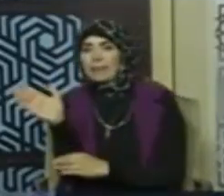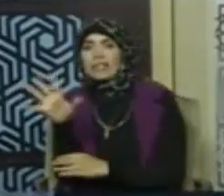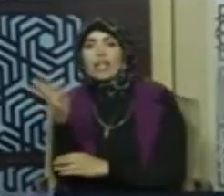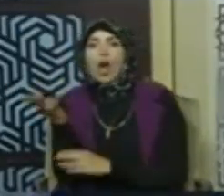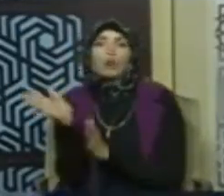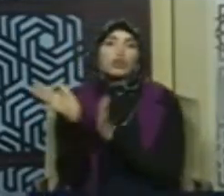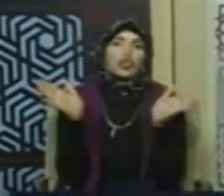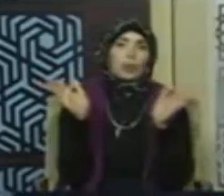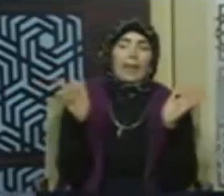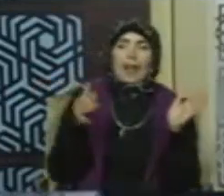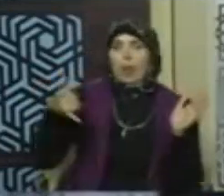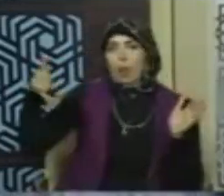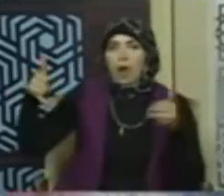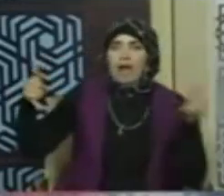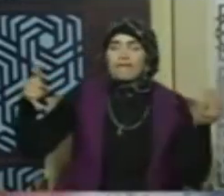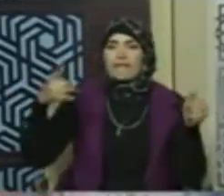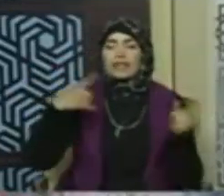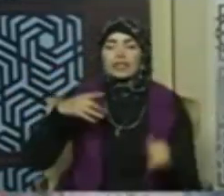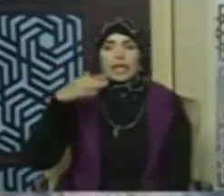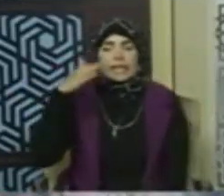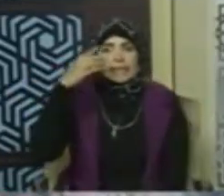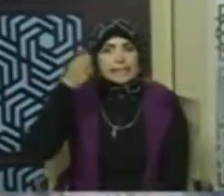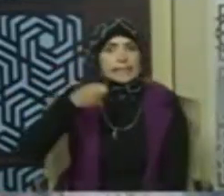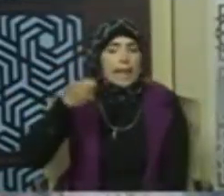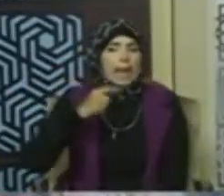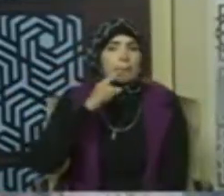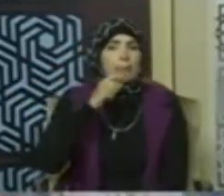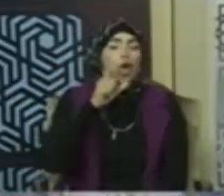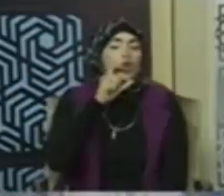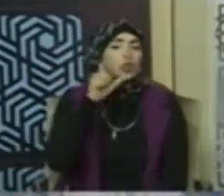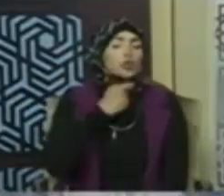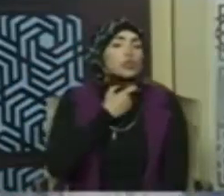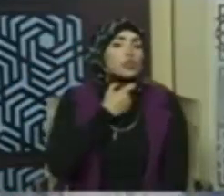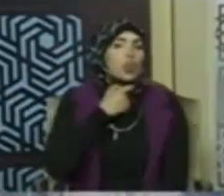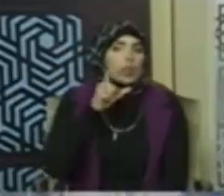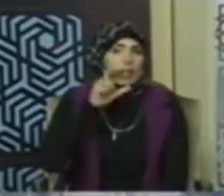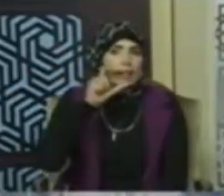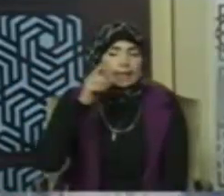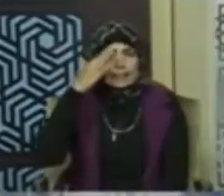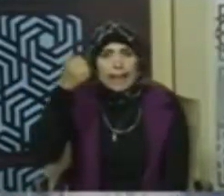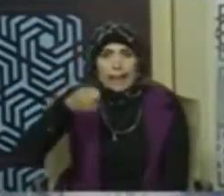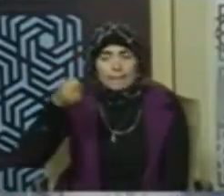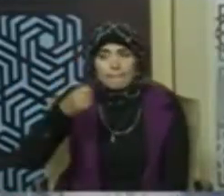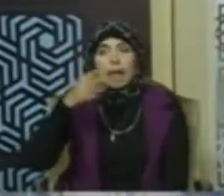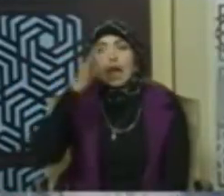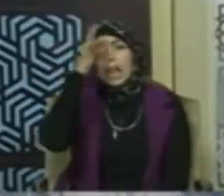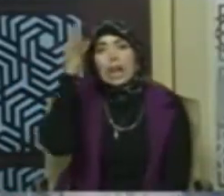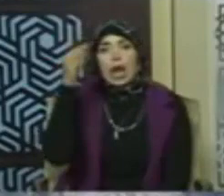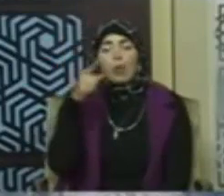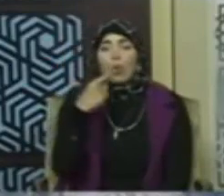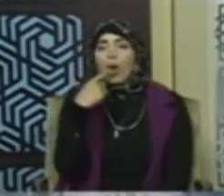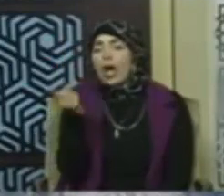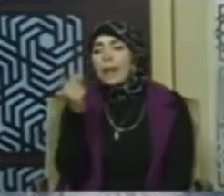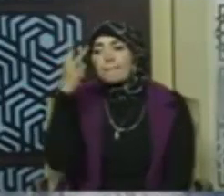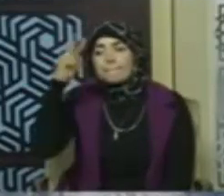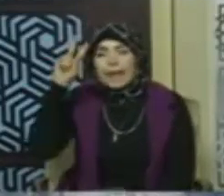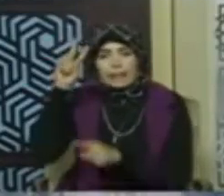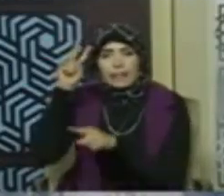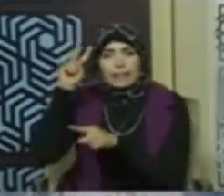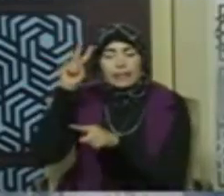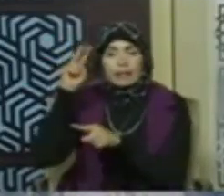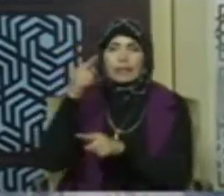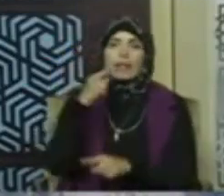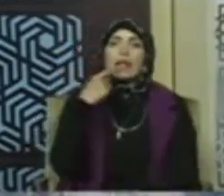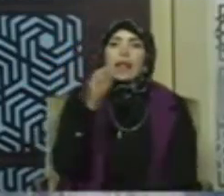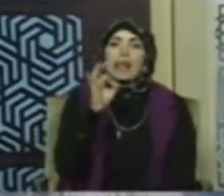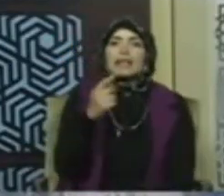جهة الشمال فيسلم. فإن قيل لك من، بعض الناس يستنكف أن يقول اسمه،